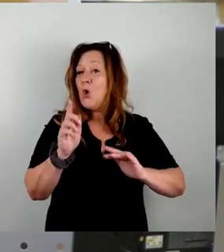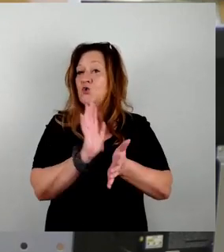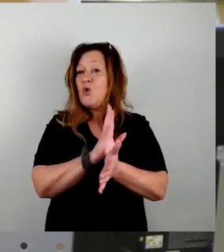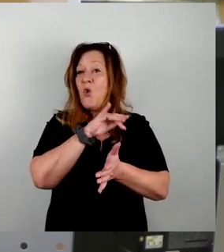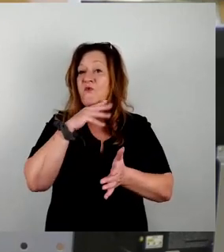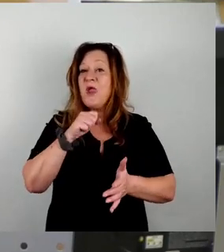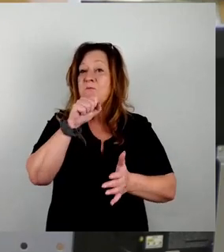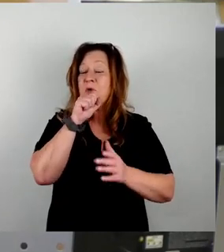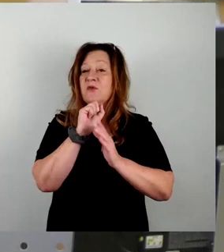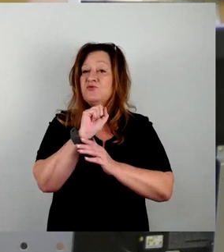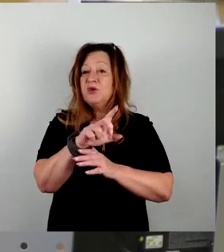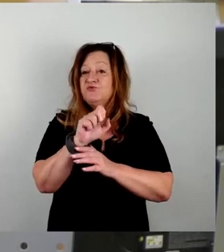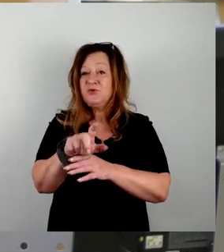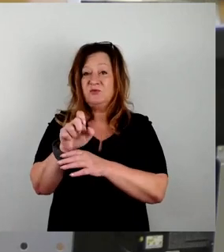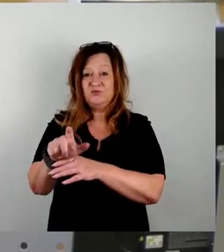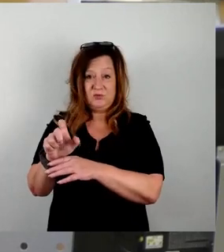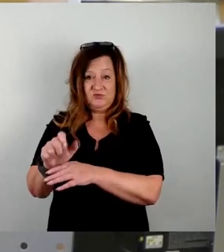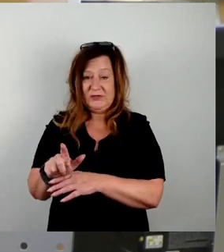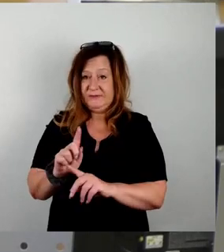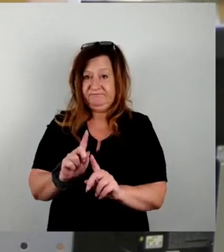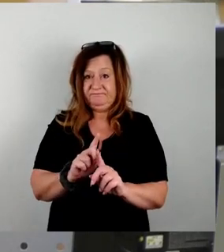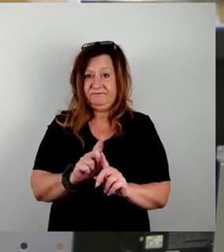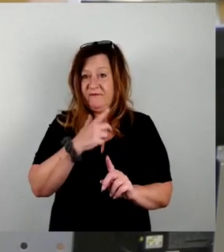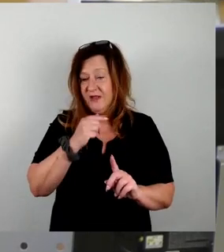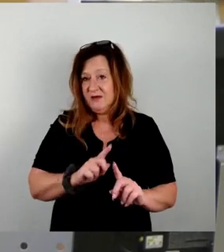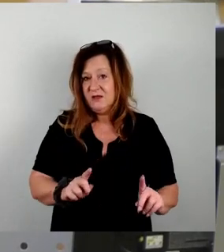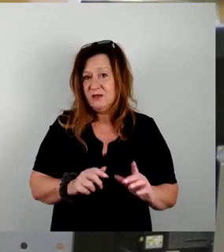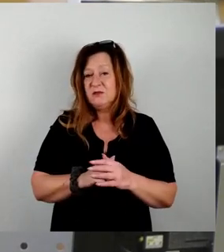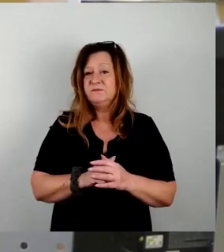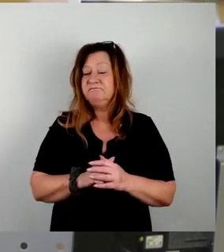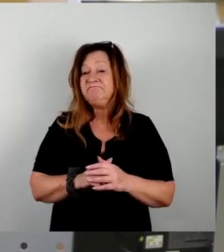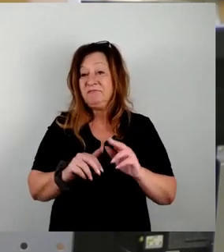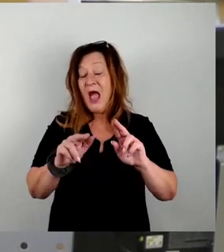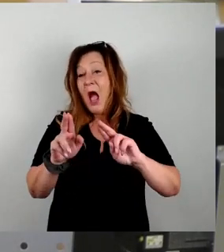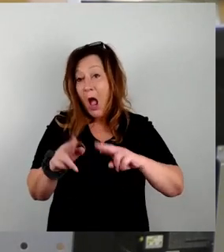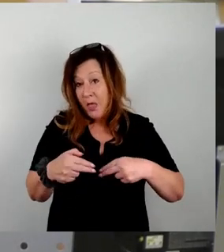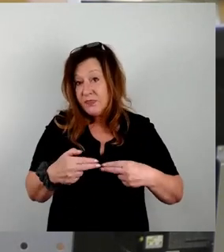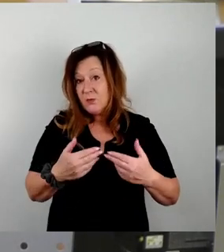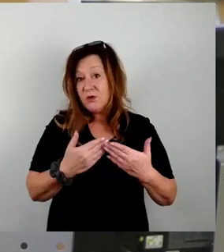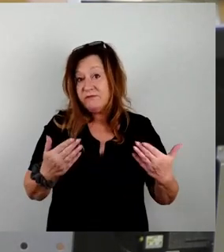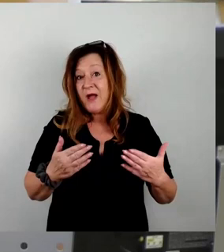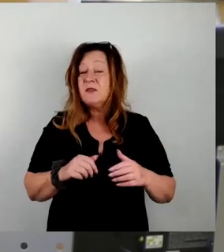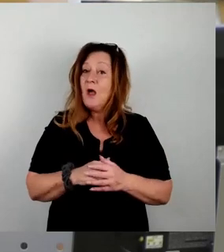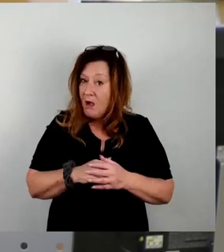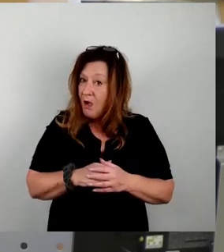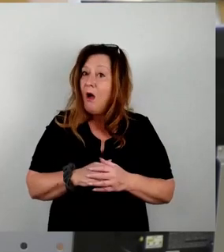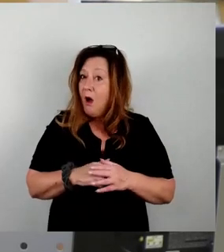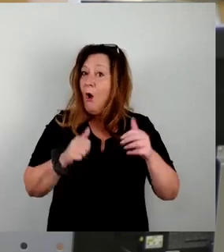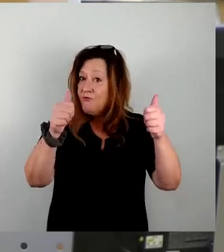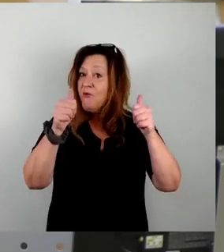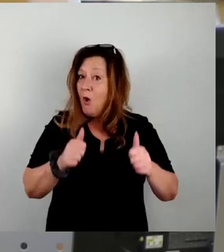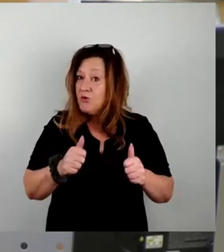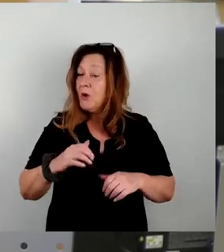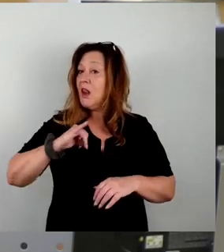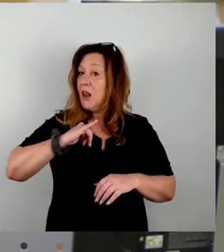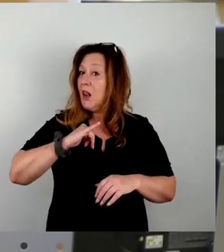Postversand anfällt. Da wurde geantwortet, dass der Vorschlag für interessant gehalten wird und wenn man